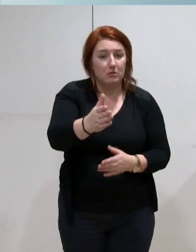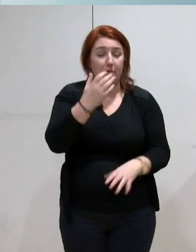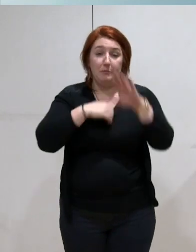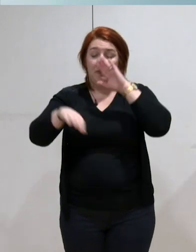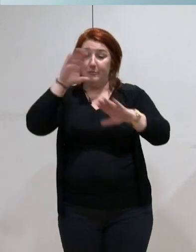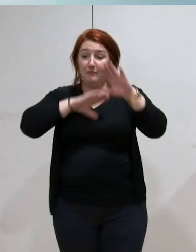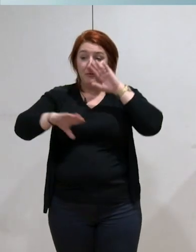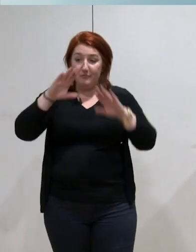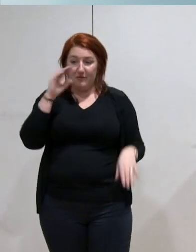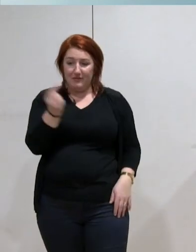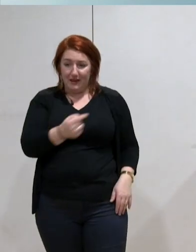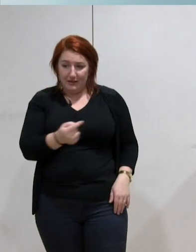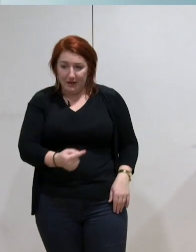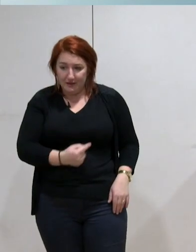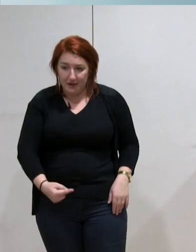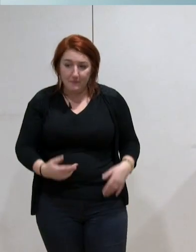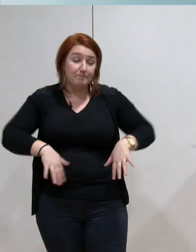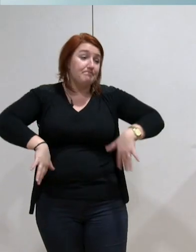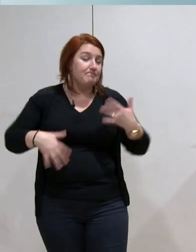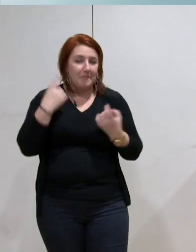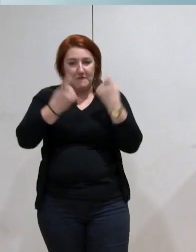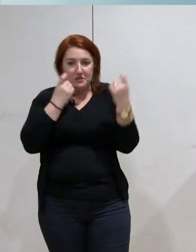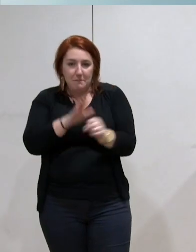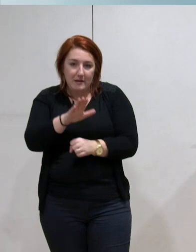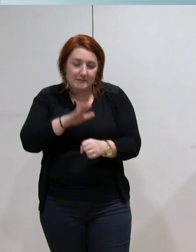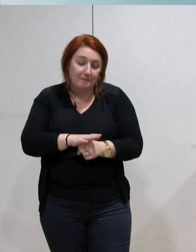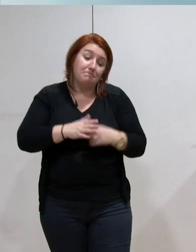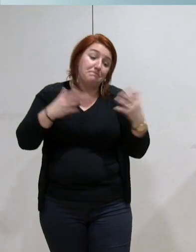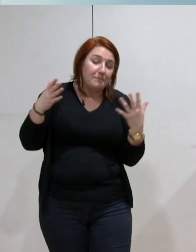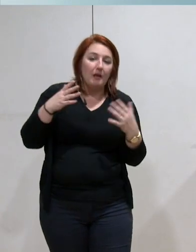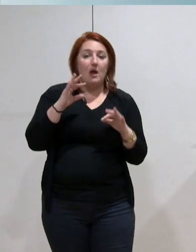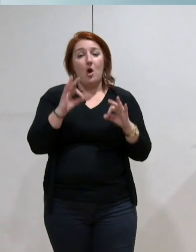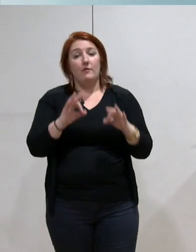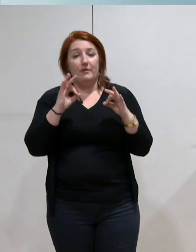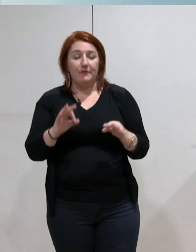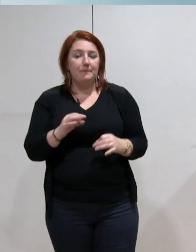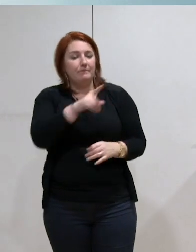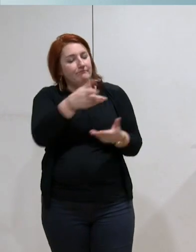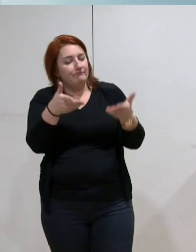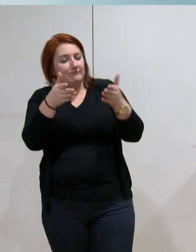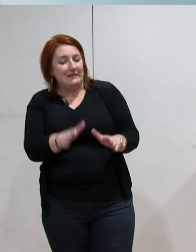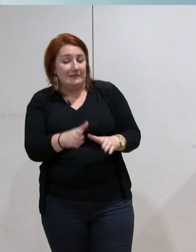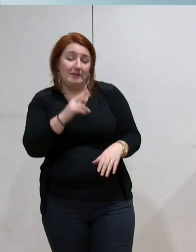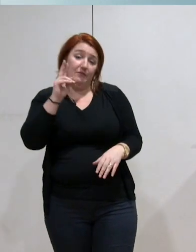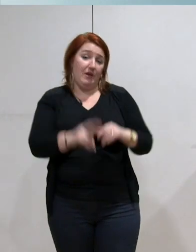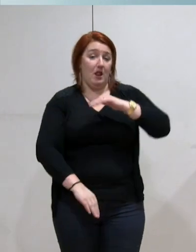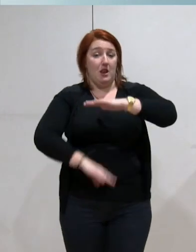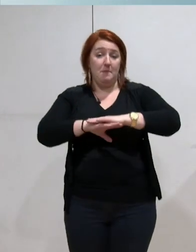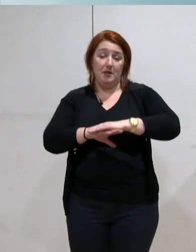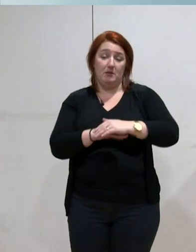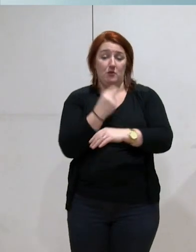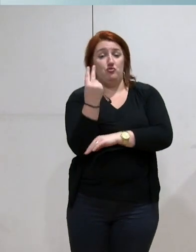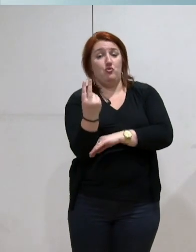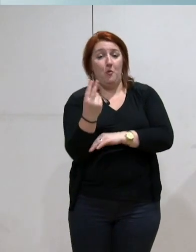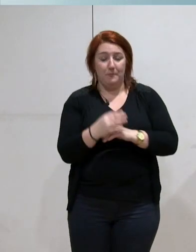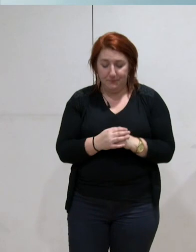apparemment sans beaucoup de réflexion en effet il y a deux limites à ce type d'arbitrage que vous avez fait là sur ce